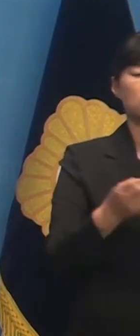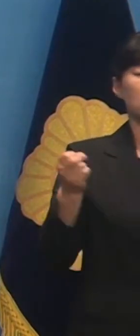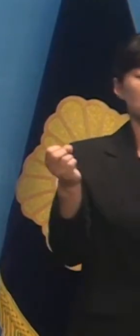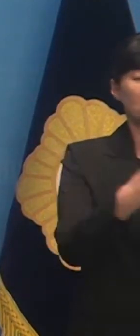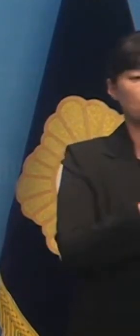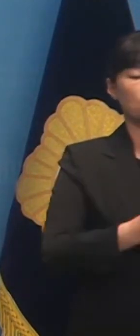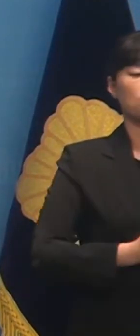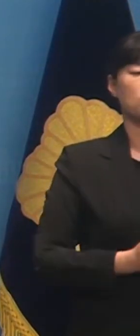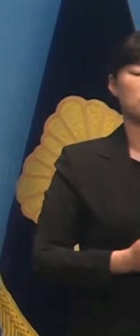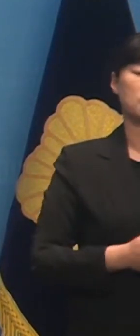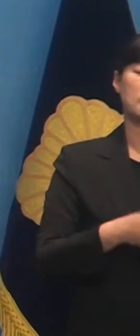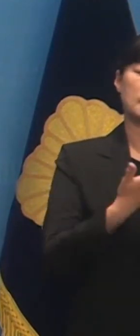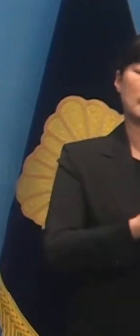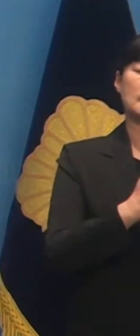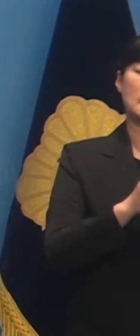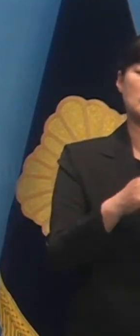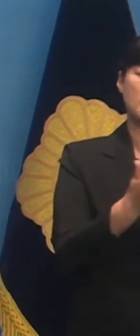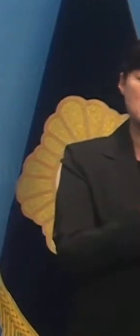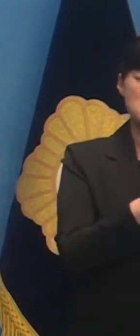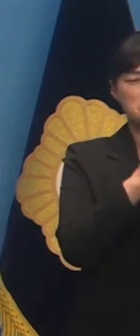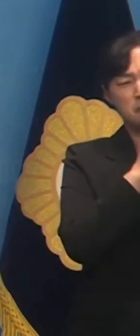또 남탓하려고 합니다.